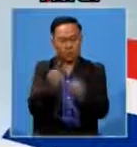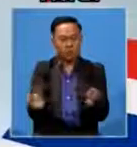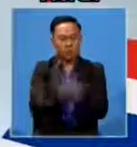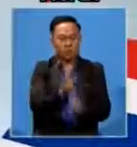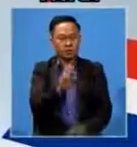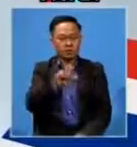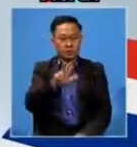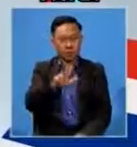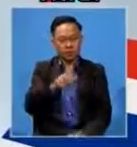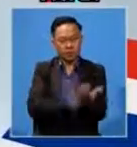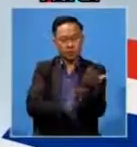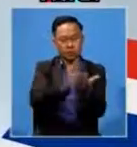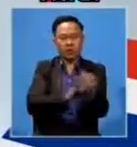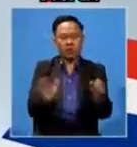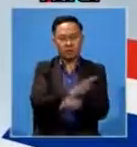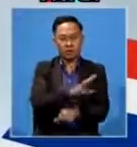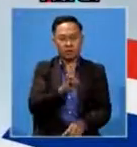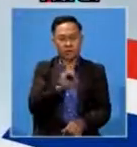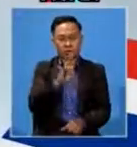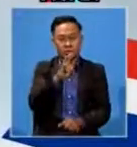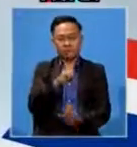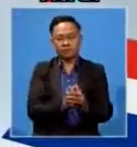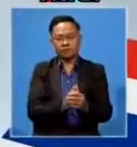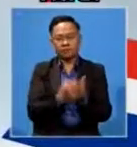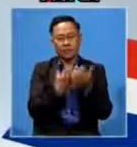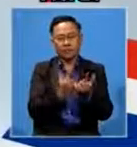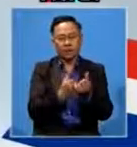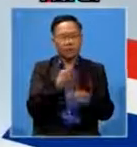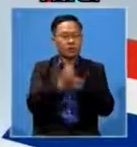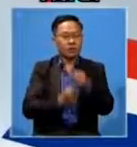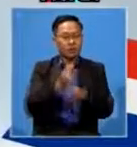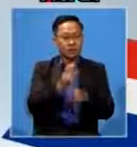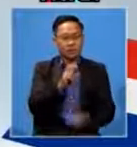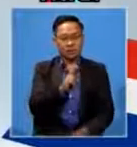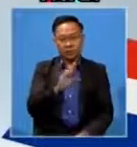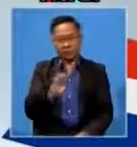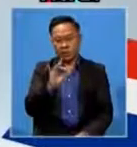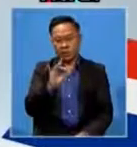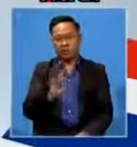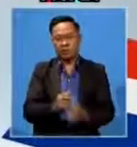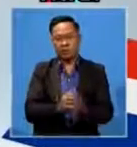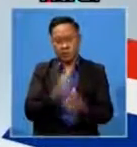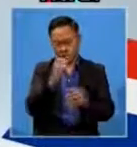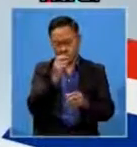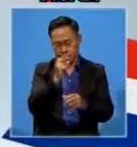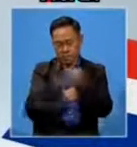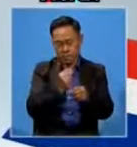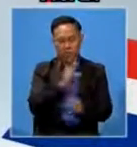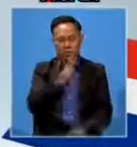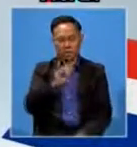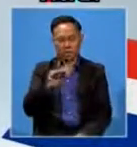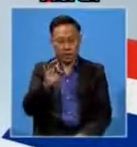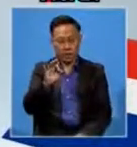ในปีงบประมาณ2559กระทรวงแรงงานด้วยกรมการจัดหางานได้พัฒนา Smart Job Center เป็น